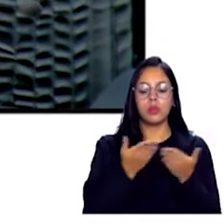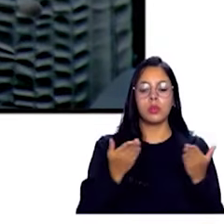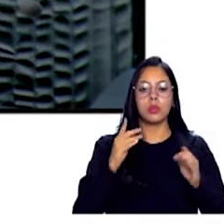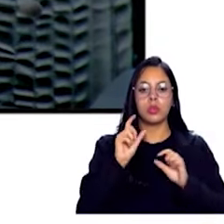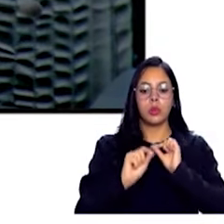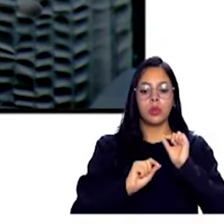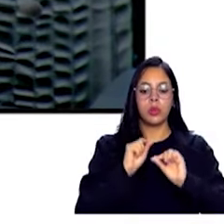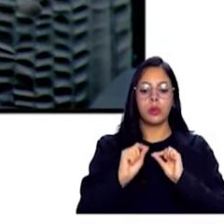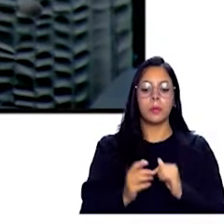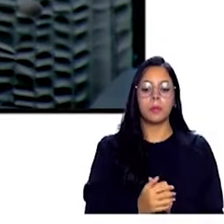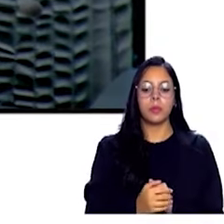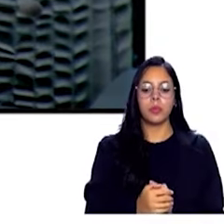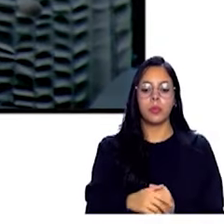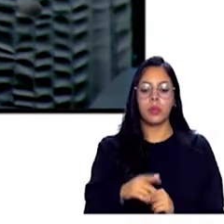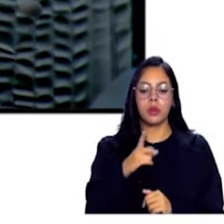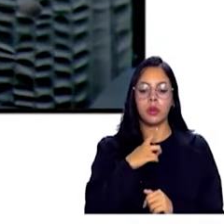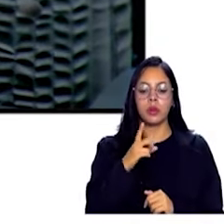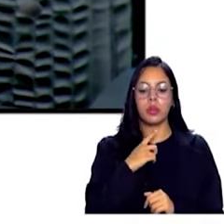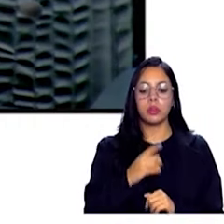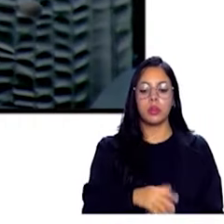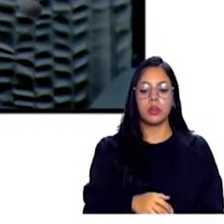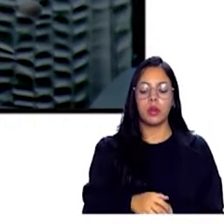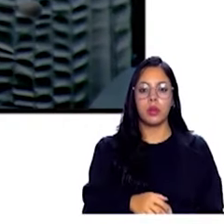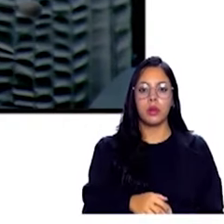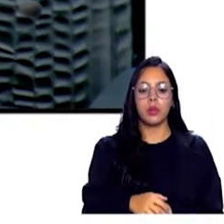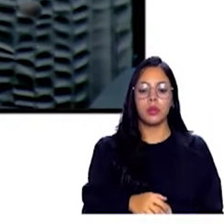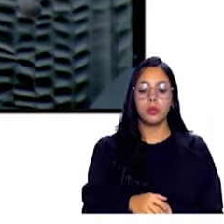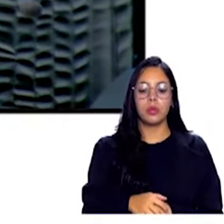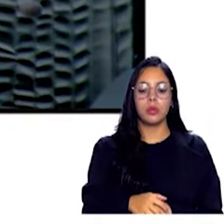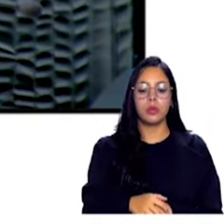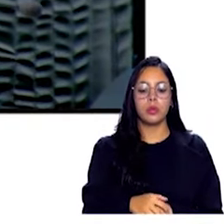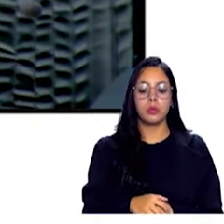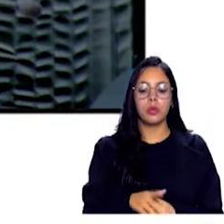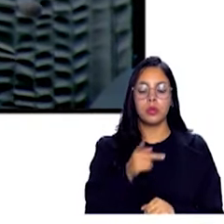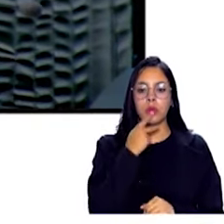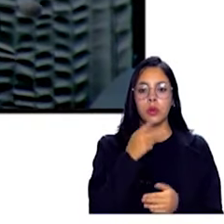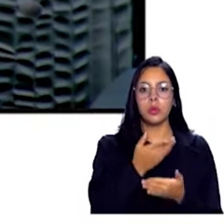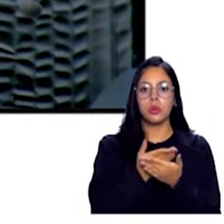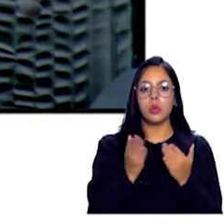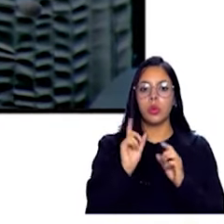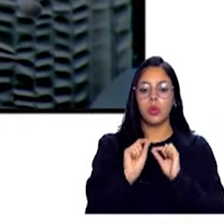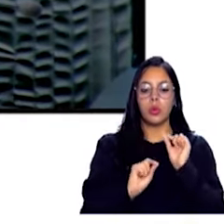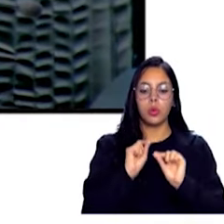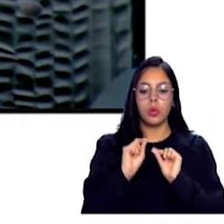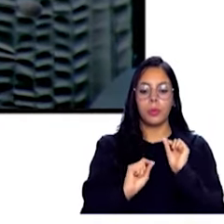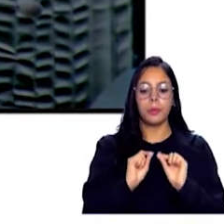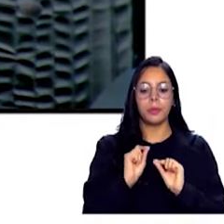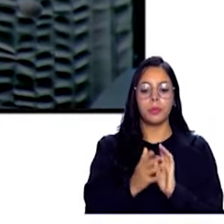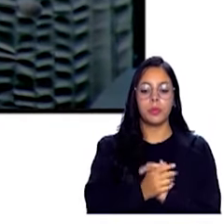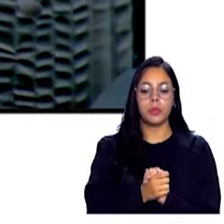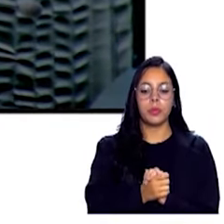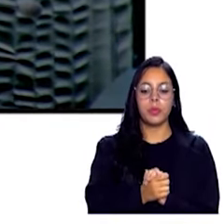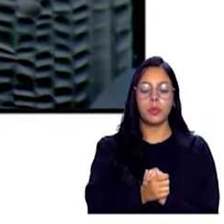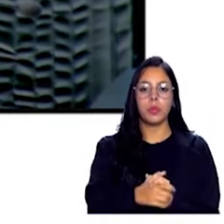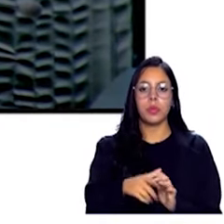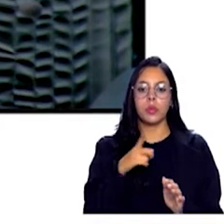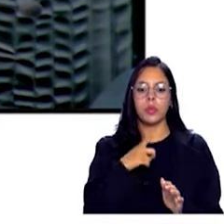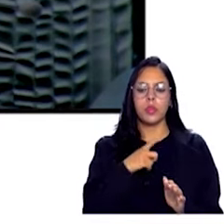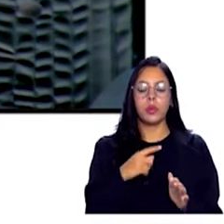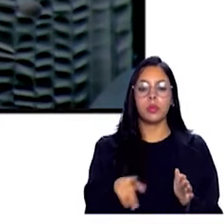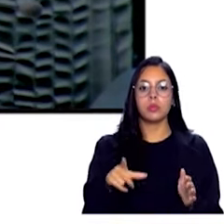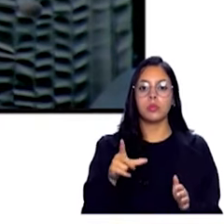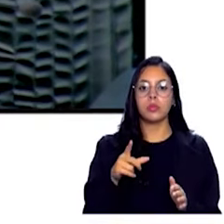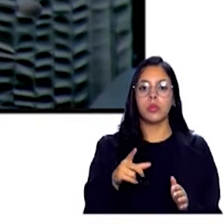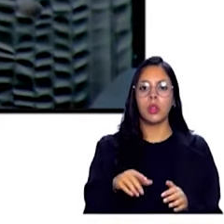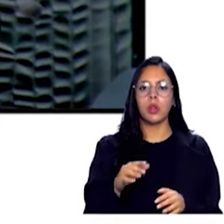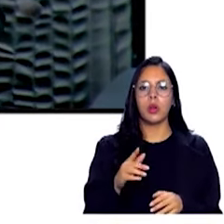sorya parlait tout à l'heure Pour la cour de cassation échéance 2030 nous avons discuté abondamment de de la